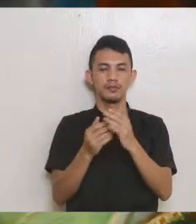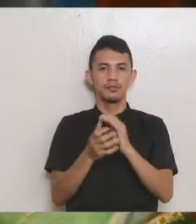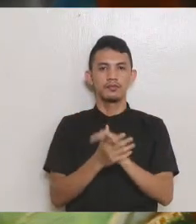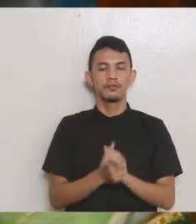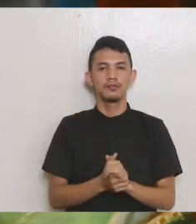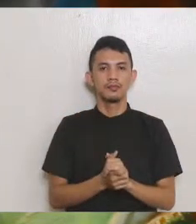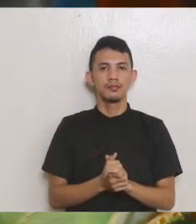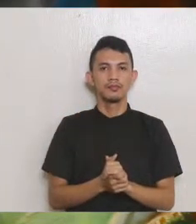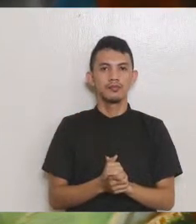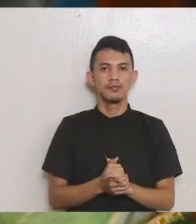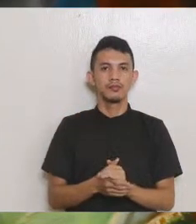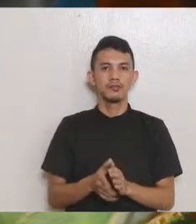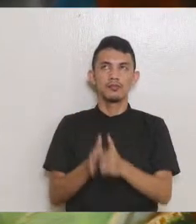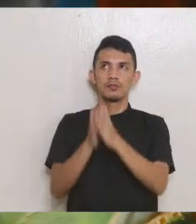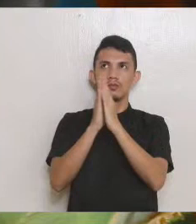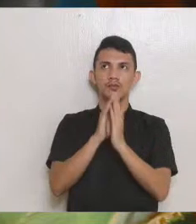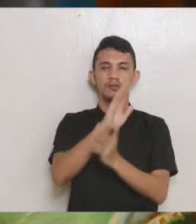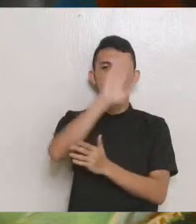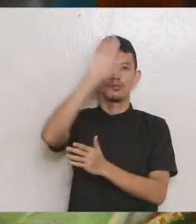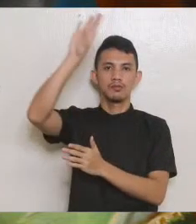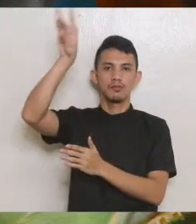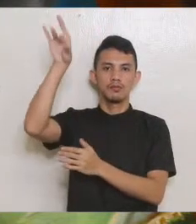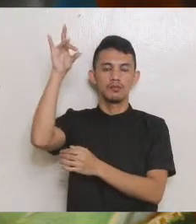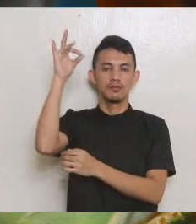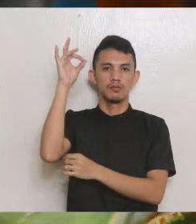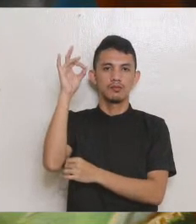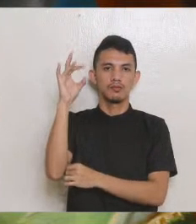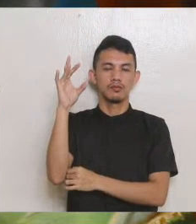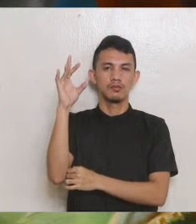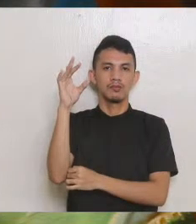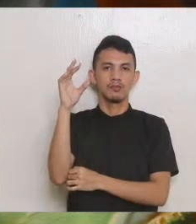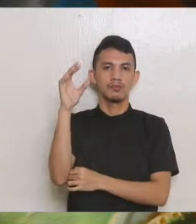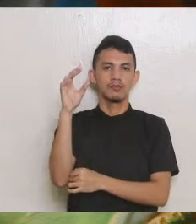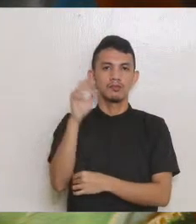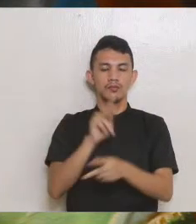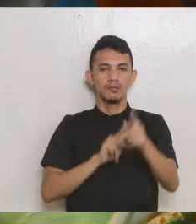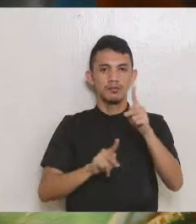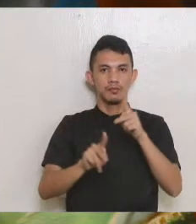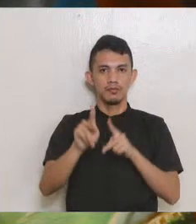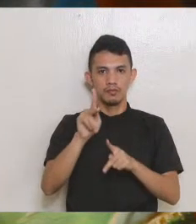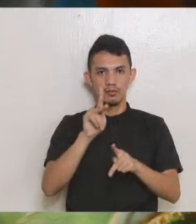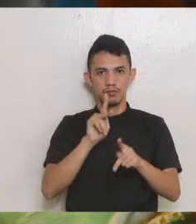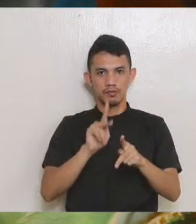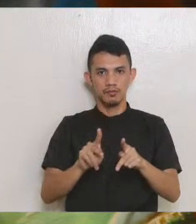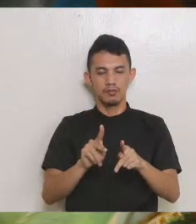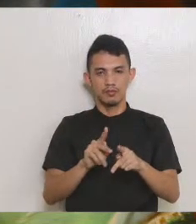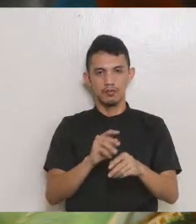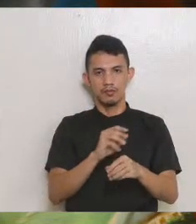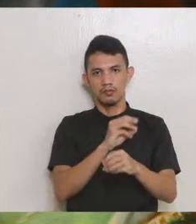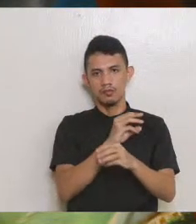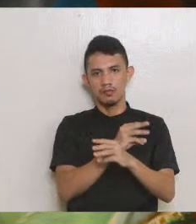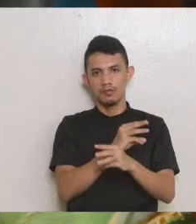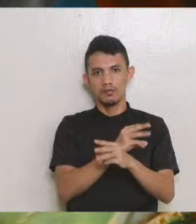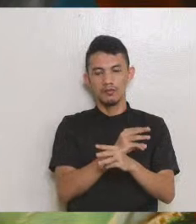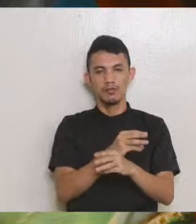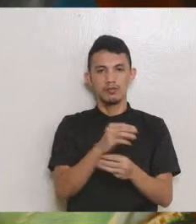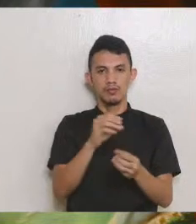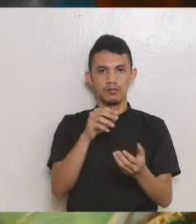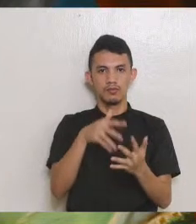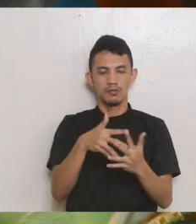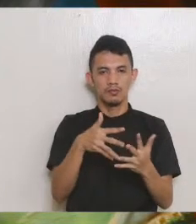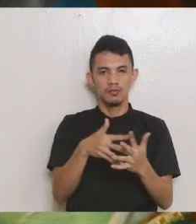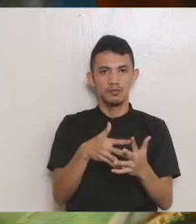Nangalyupo kami sa imong grasya alang sa mga tawo nga gitahasan sa pagtuon sa hinungdan ni ining maong